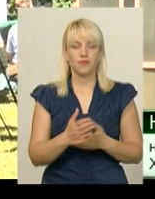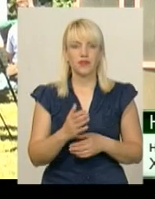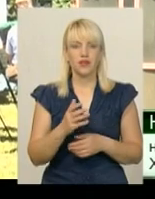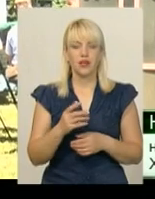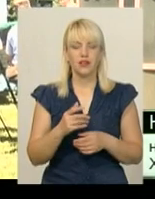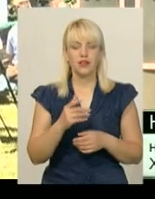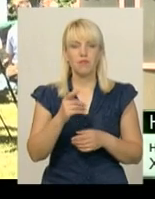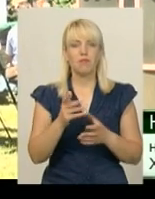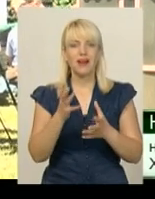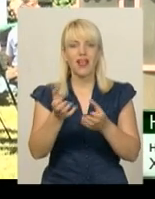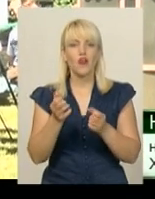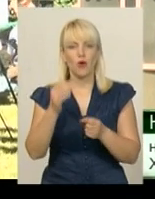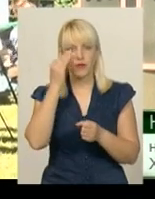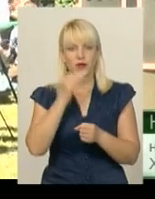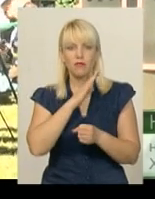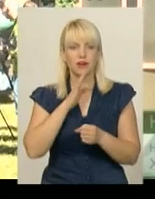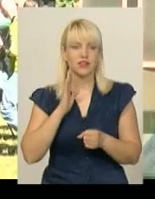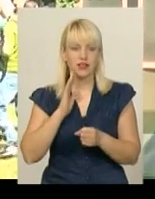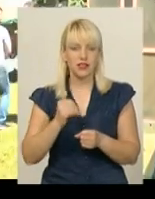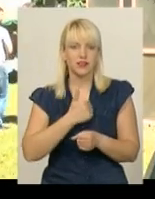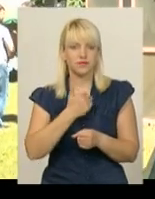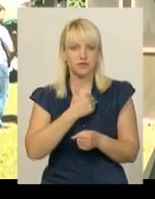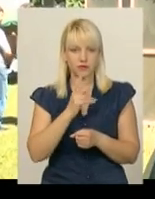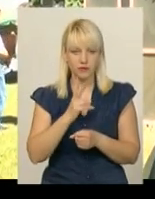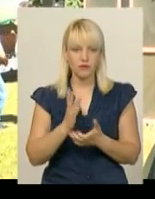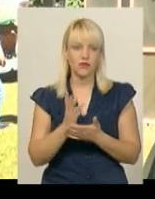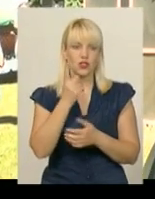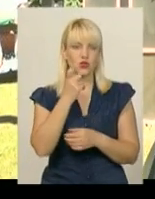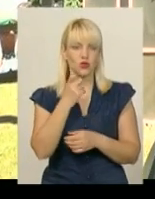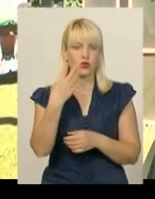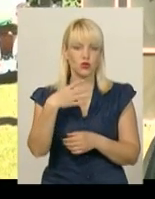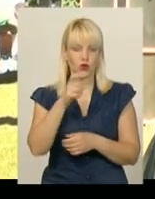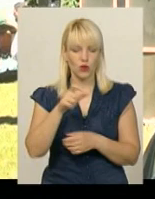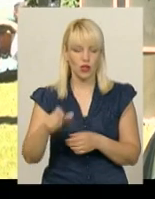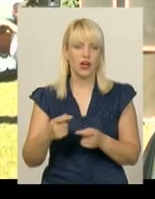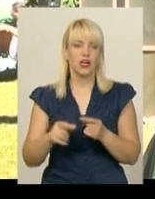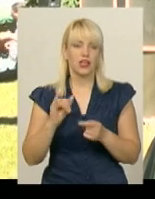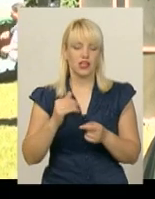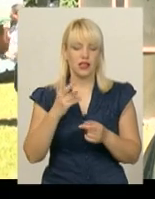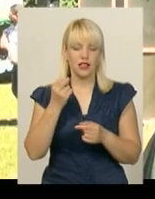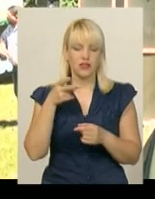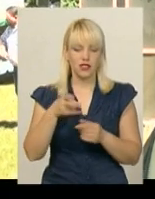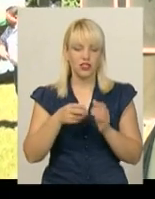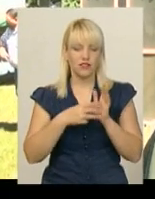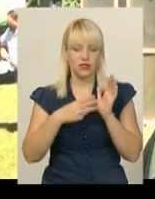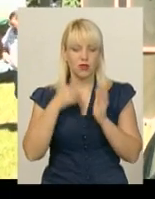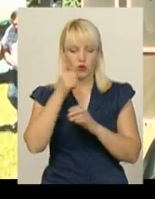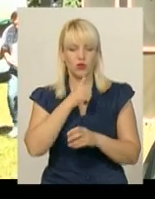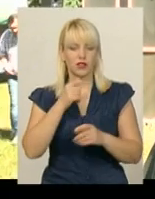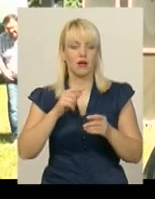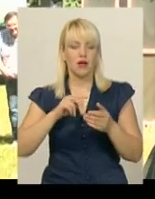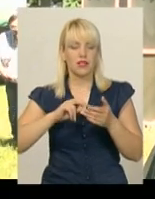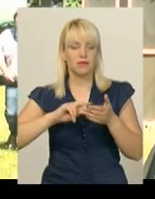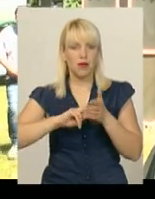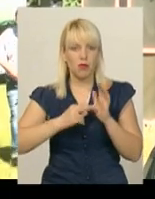батьків, усиновителів, опікунів. Він становить сьогодні 40 осіб. На 2018 рік у нас заплановано створення придбання